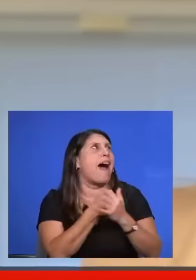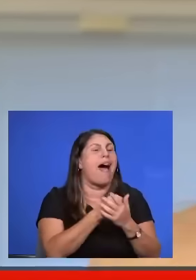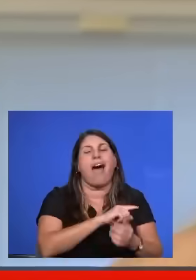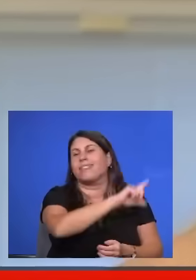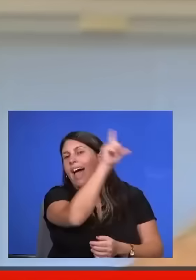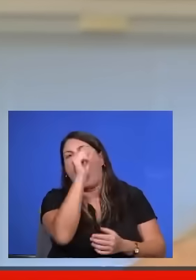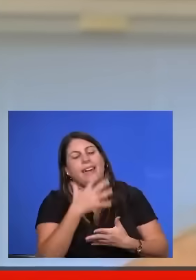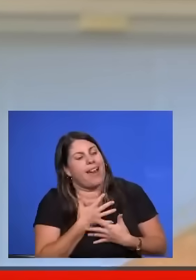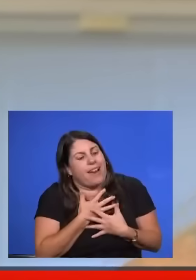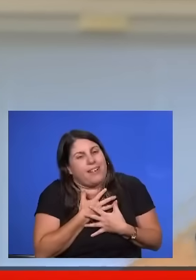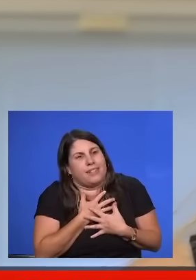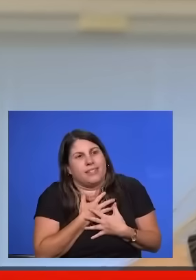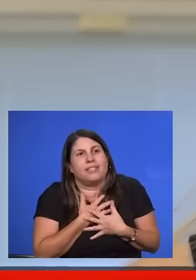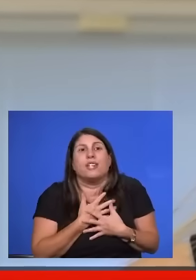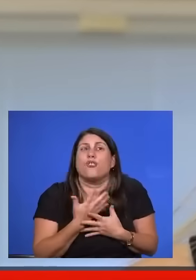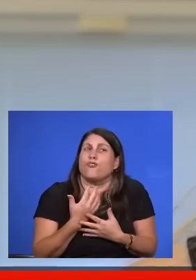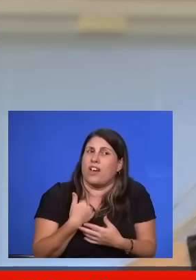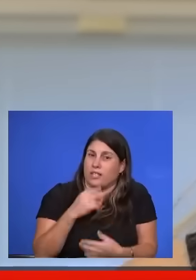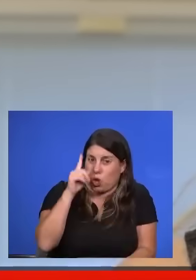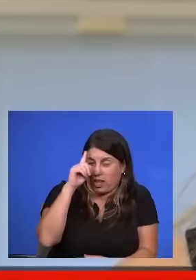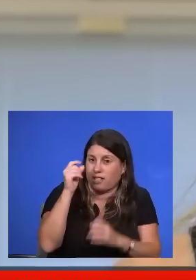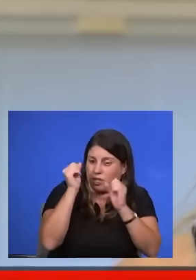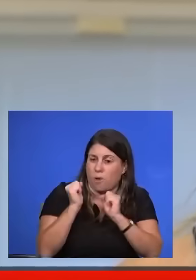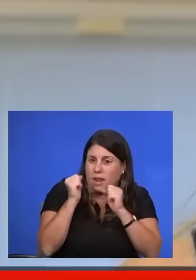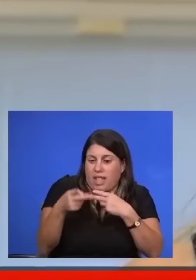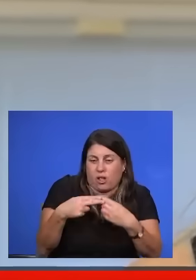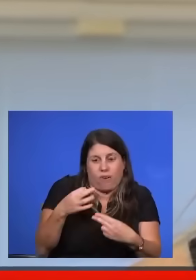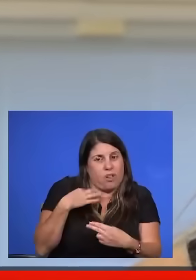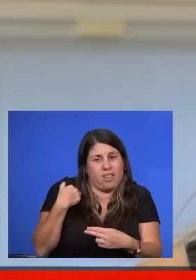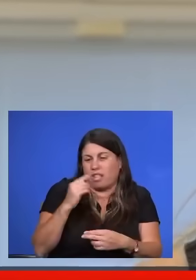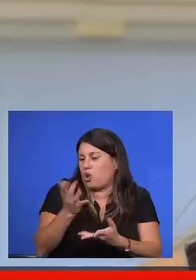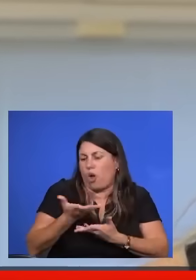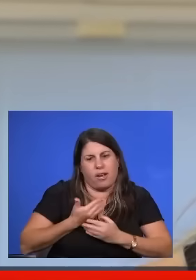ואני יודעת שביום הולדת הקרוב שלי אני כבר לא אקבל ממנו מכתב.